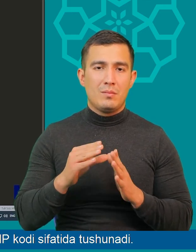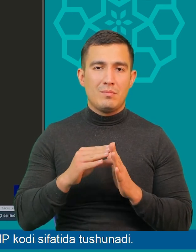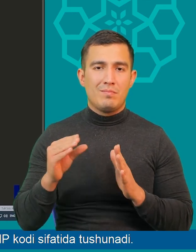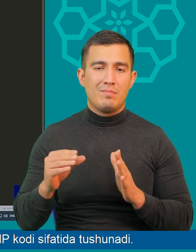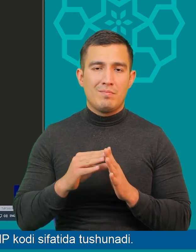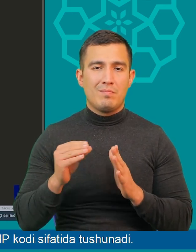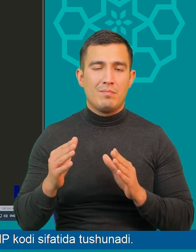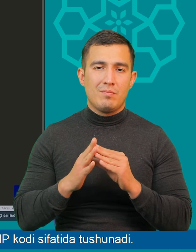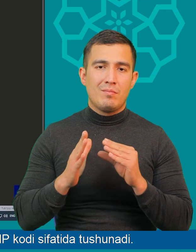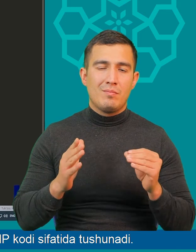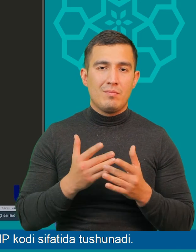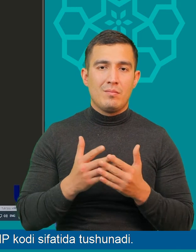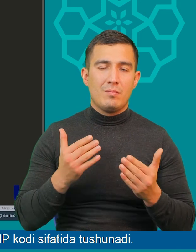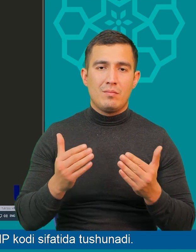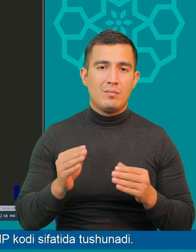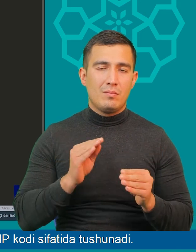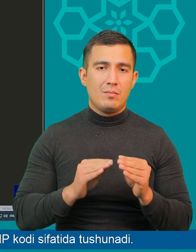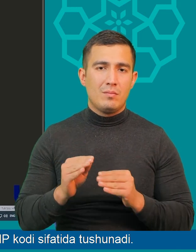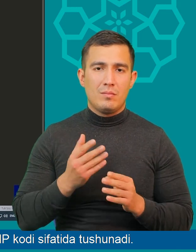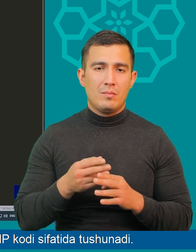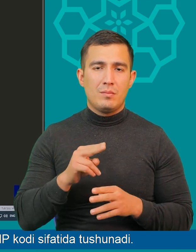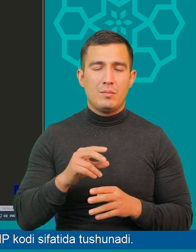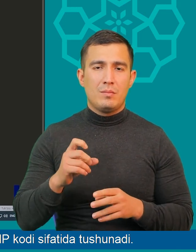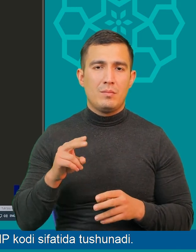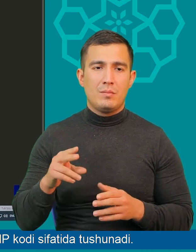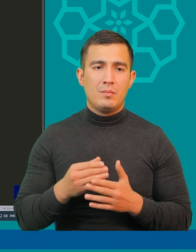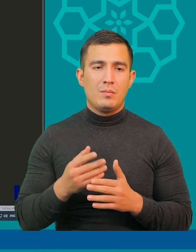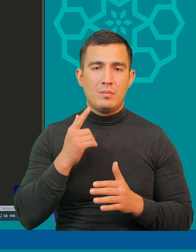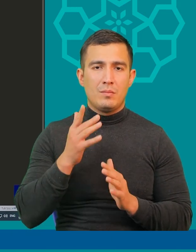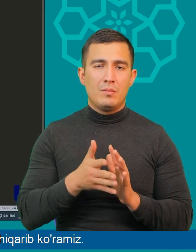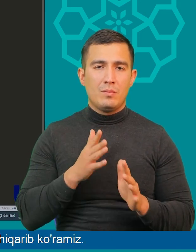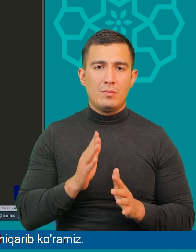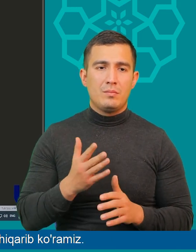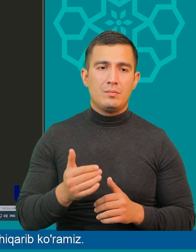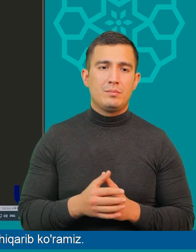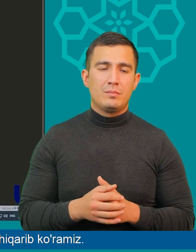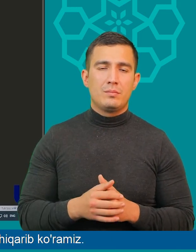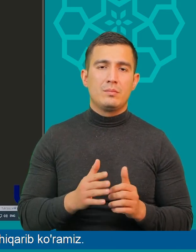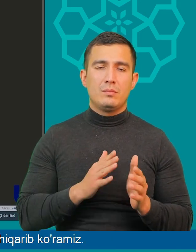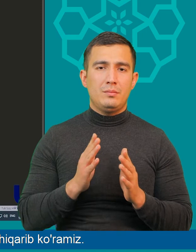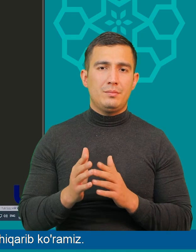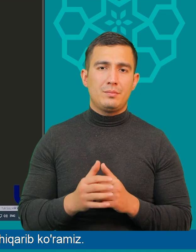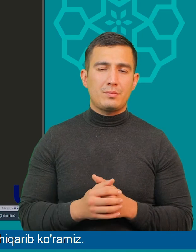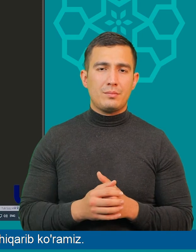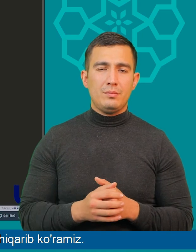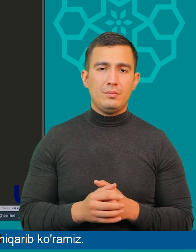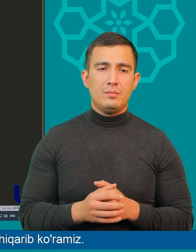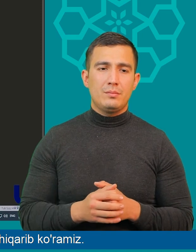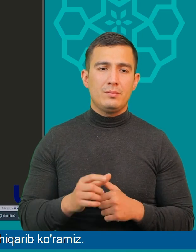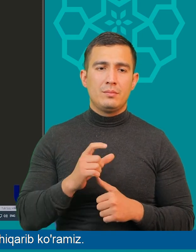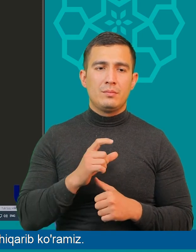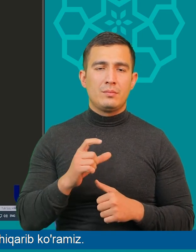barcha kodlarni web serverim PHP kodi sifatida tushunadi. Endi esa echo